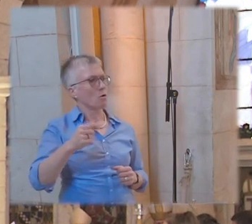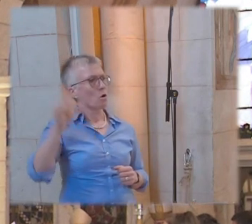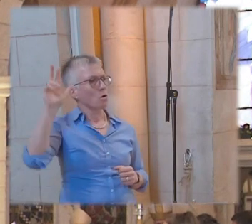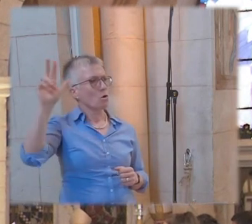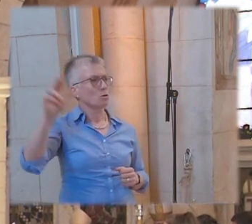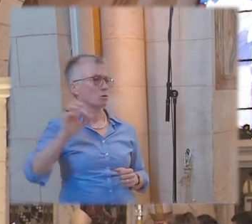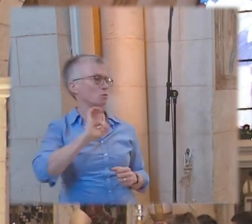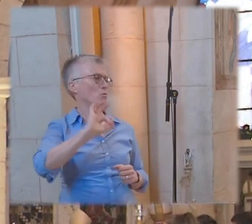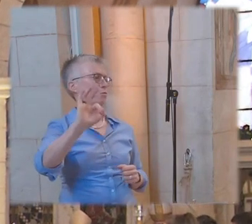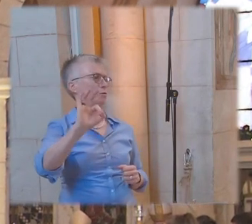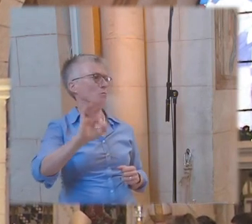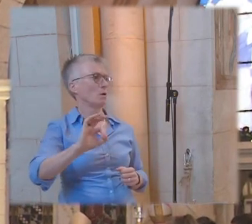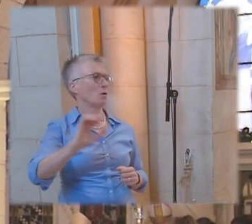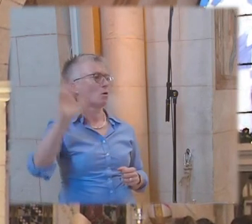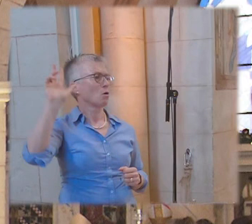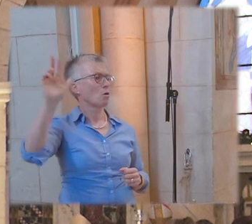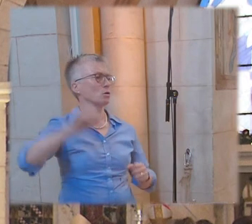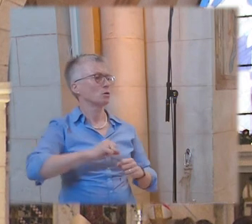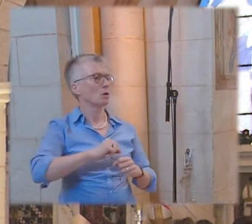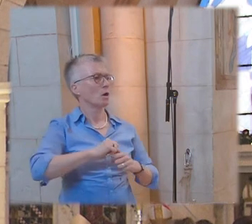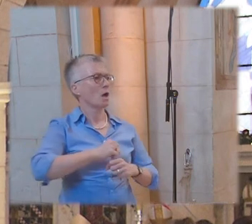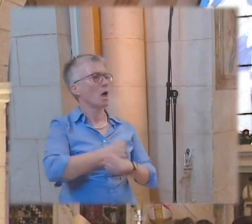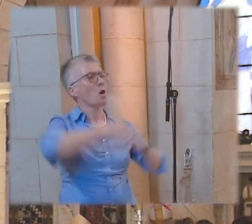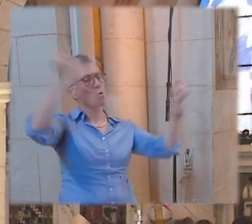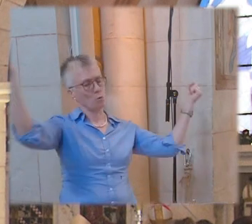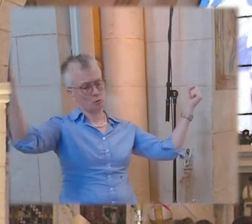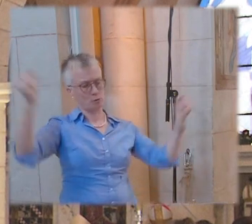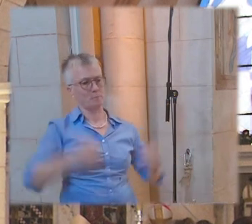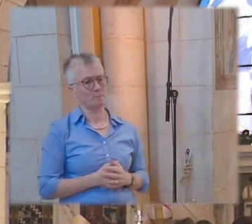Gott der Höchste ihr